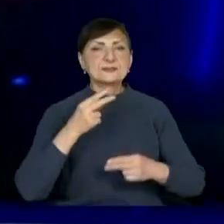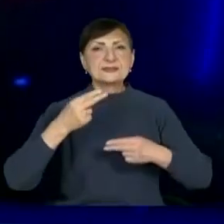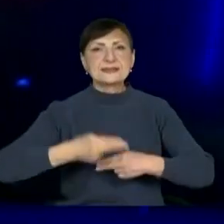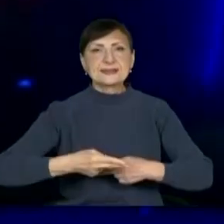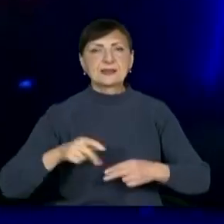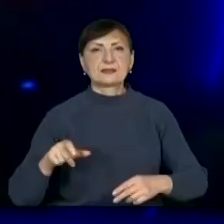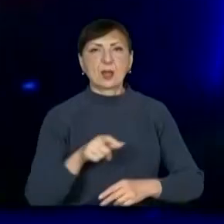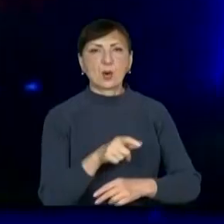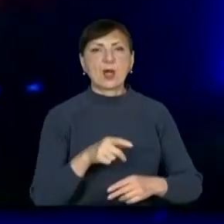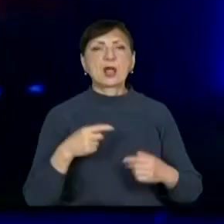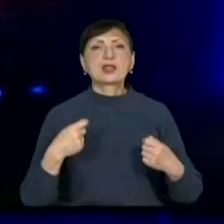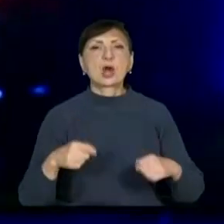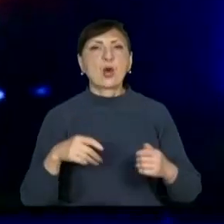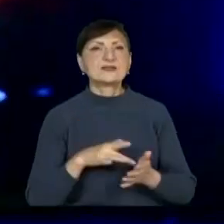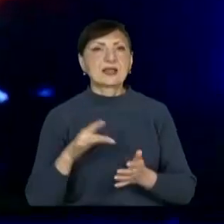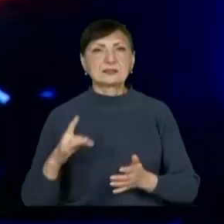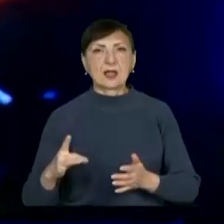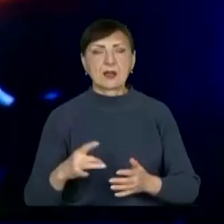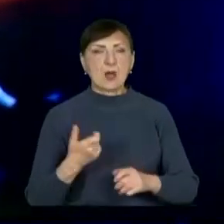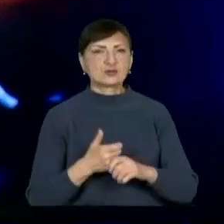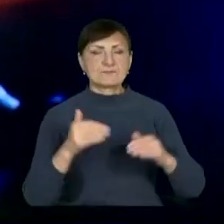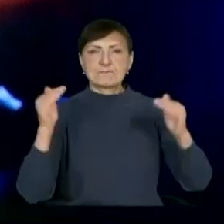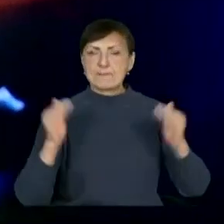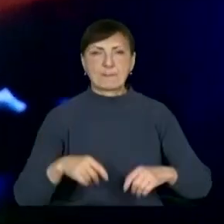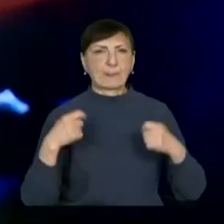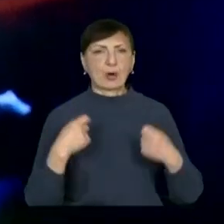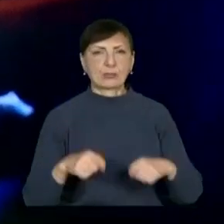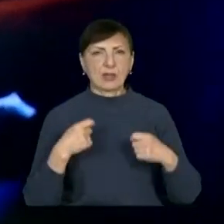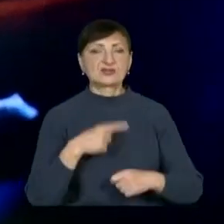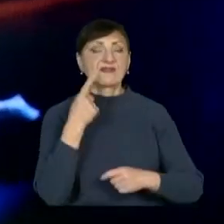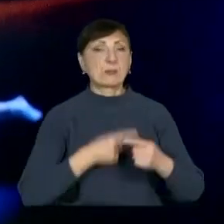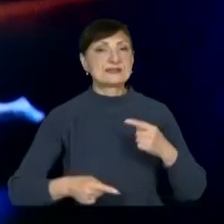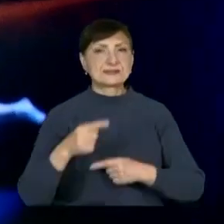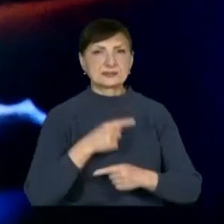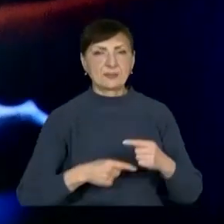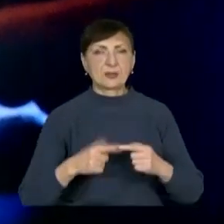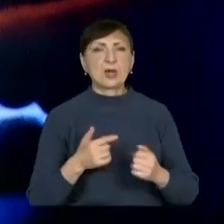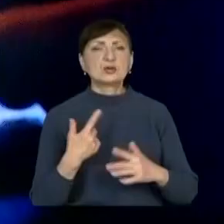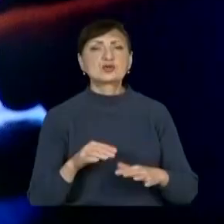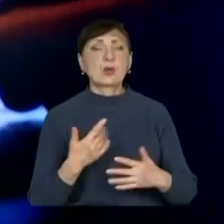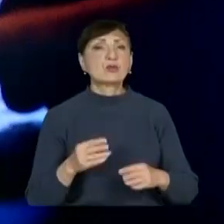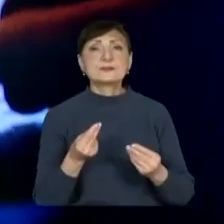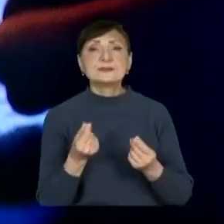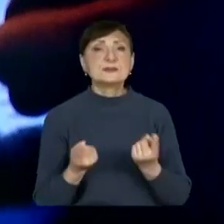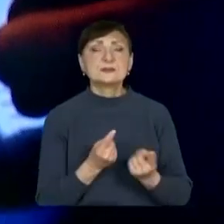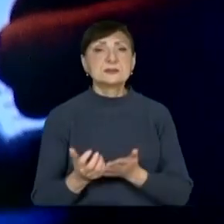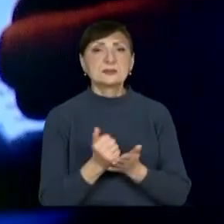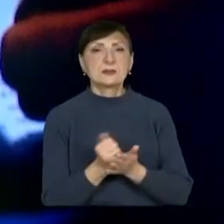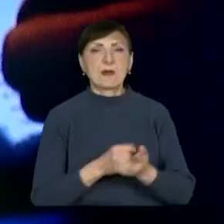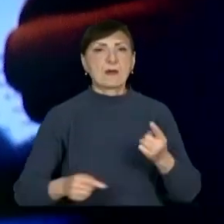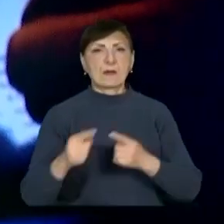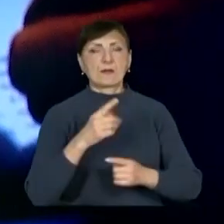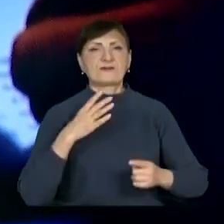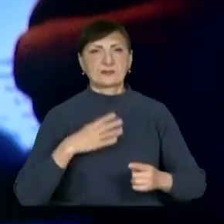подъездные пути к торговым точкам стали причиной резкого падения продаж, говорят бизнесмены. Чтобы удержаться на плаву, некоторым из них